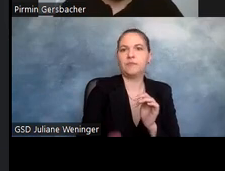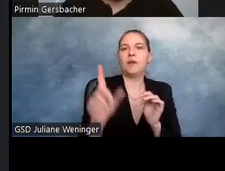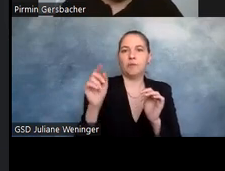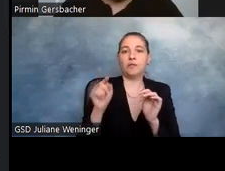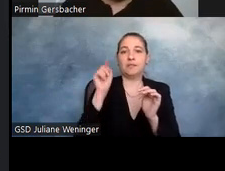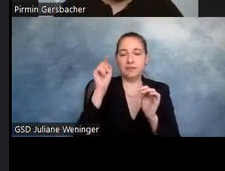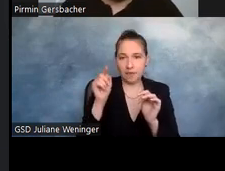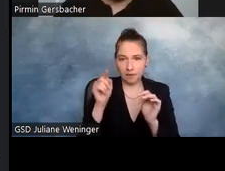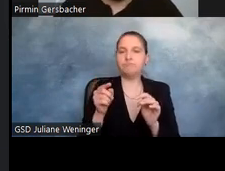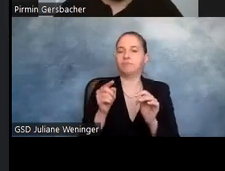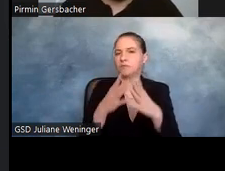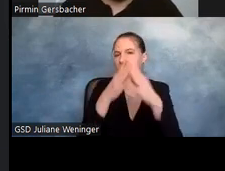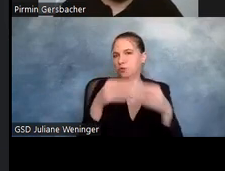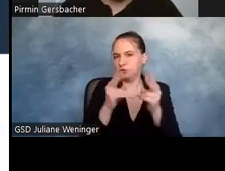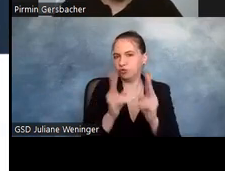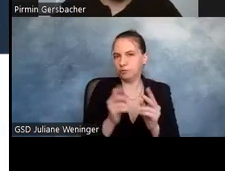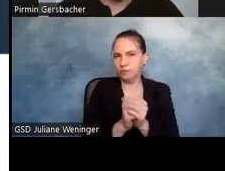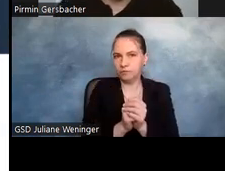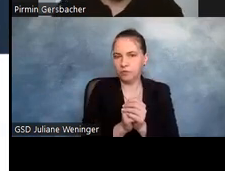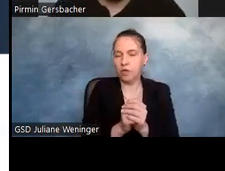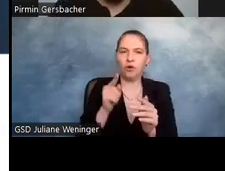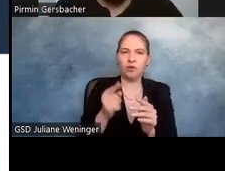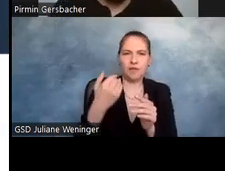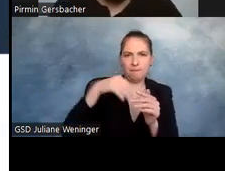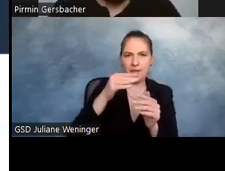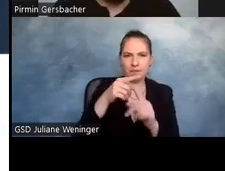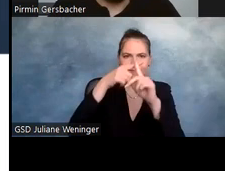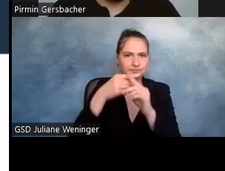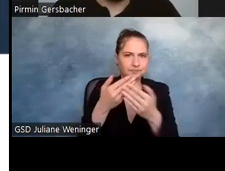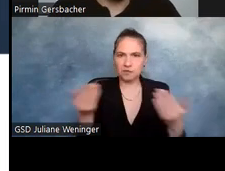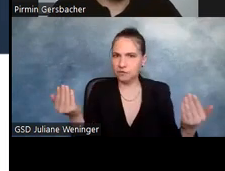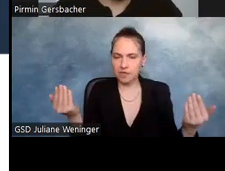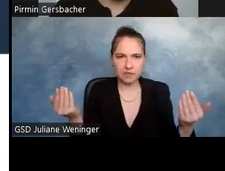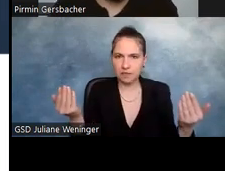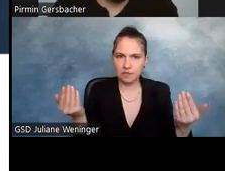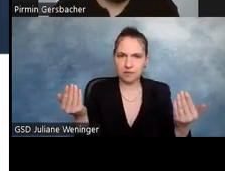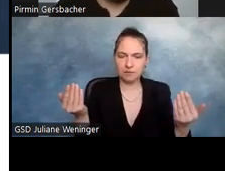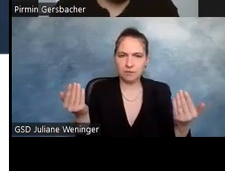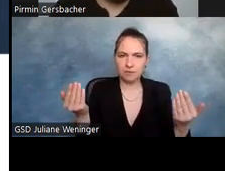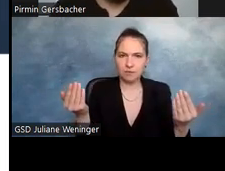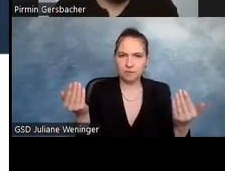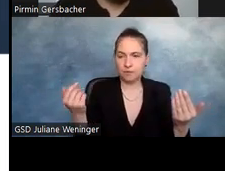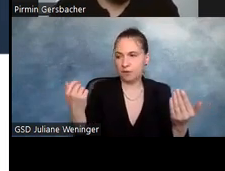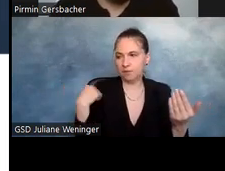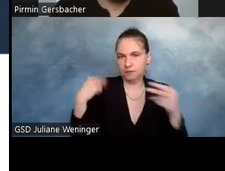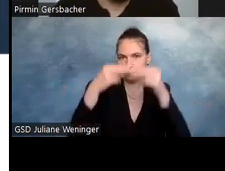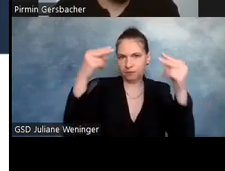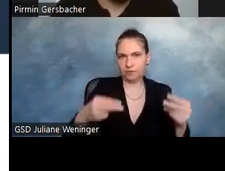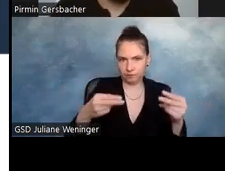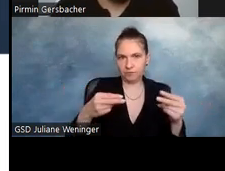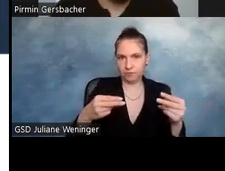und genau, hier geht es wirklich hauptsächlich darum, wenn man jetzt eben so eine Seite besucht mit dem